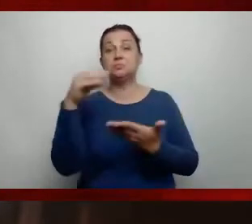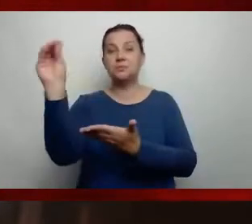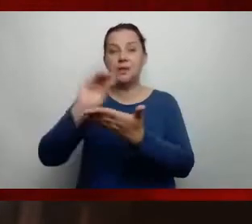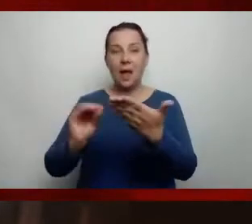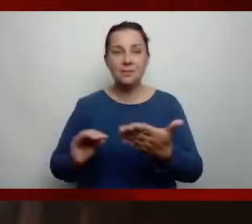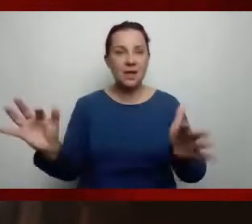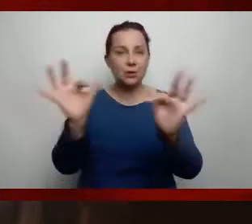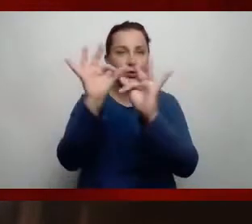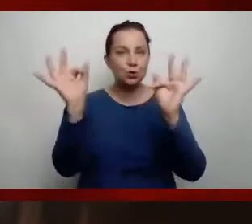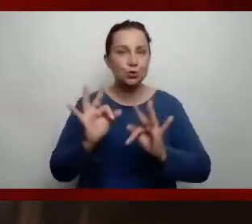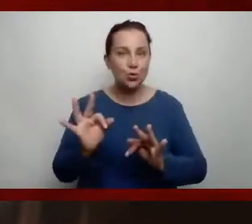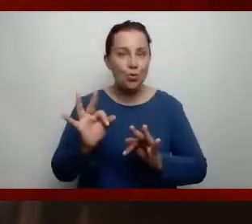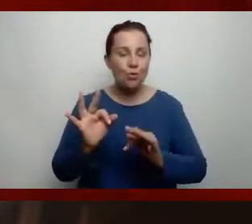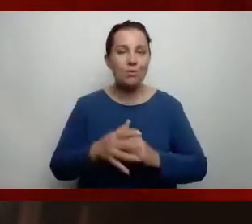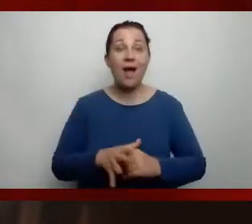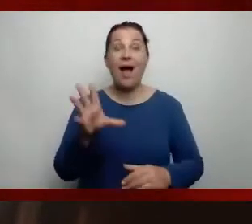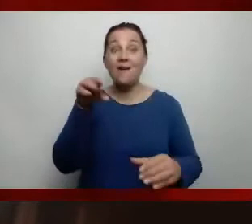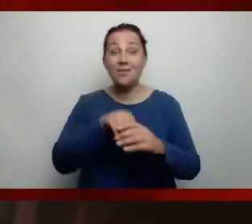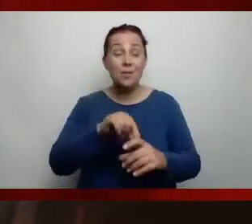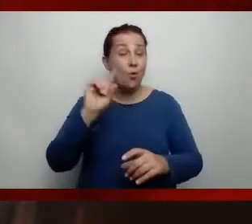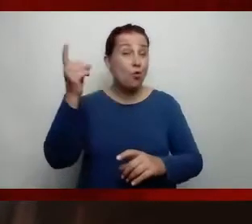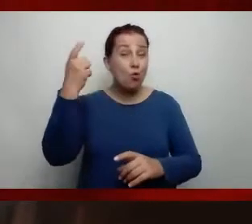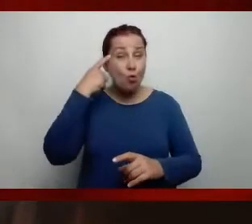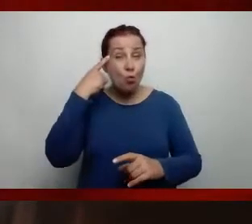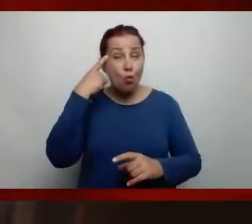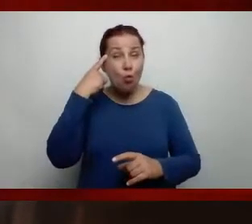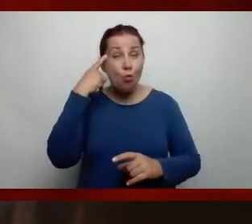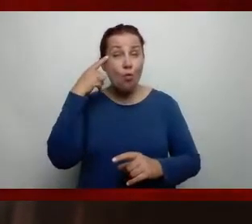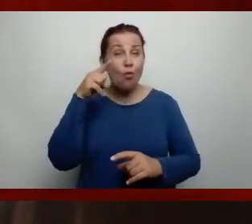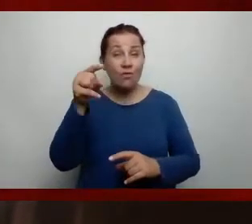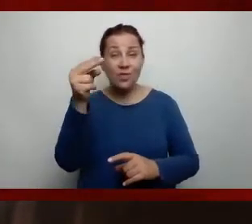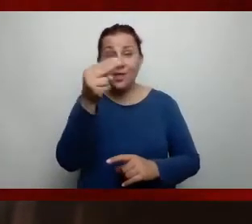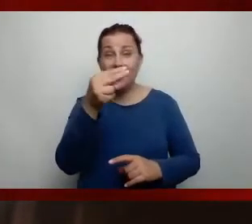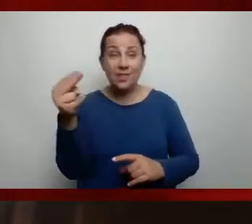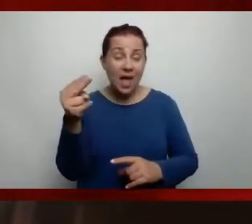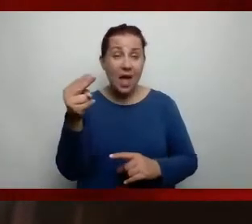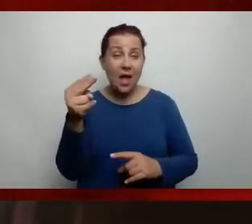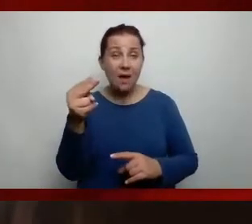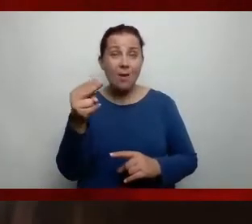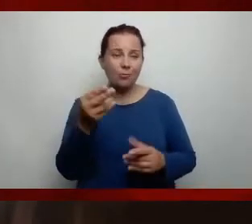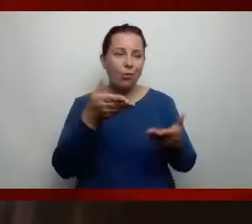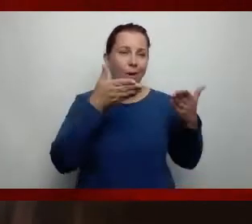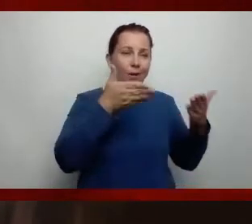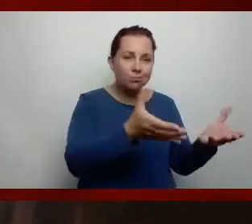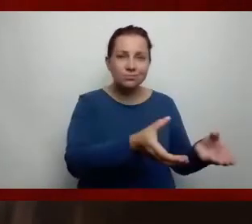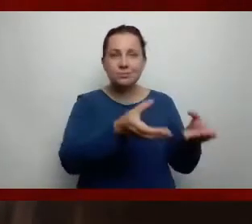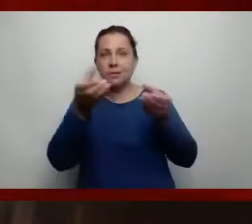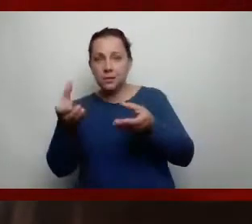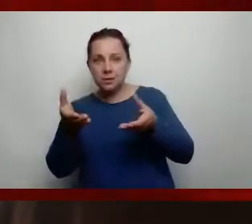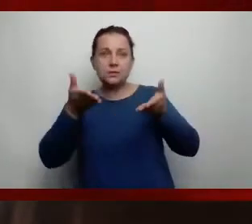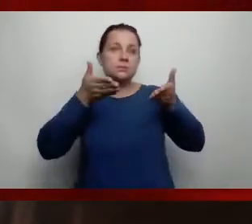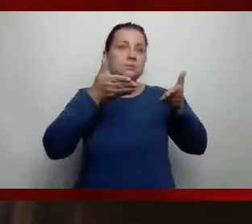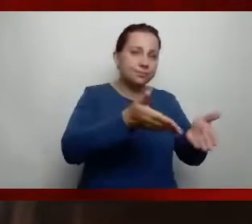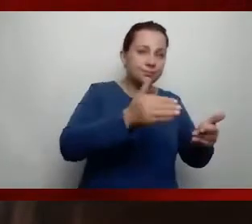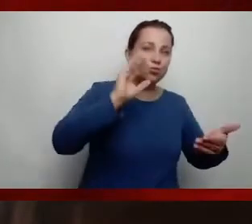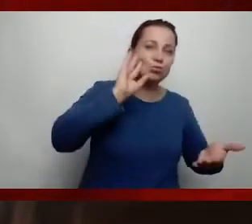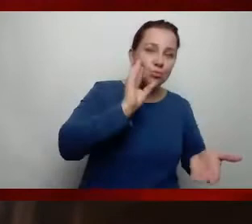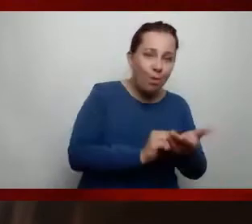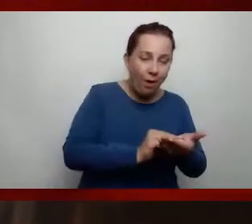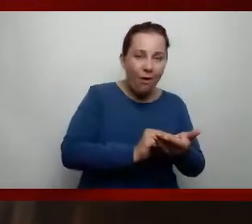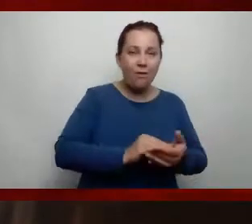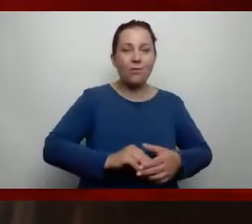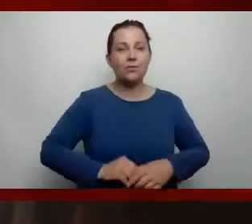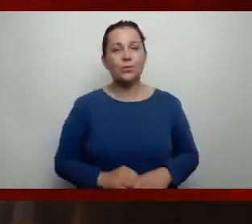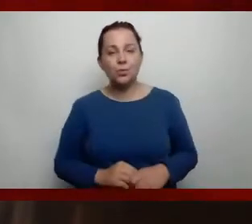głównym motywem jest właśnie to ponowne pochówek i pojawienie się Witkacego